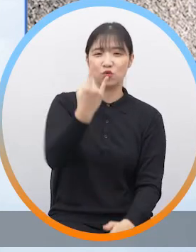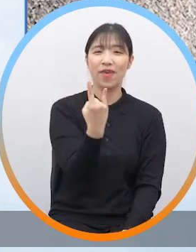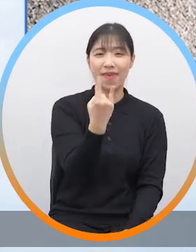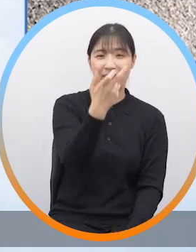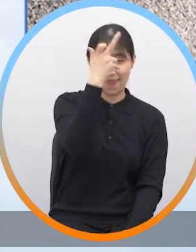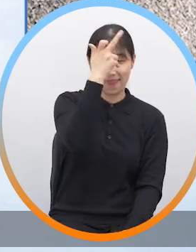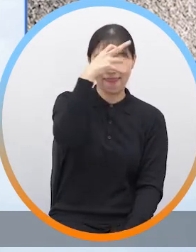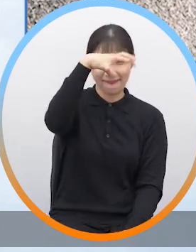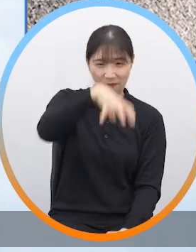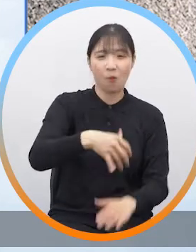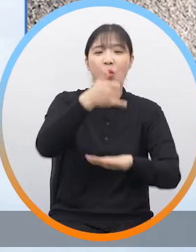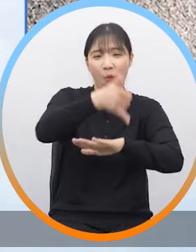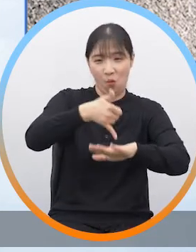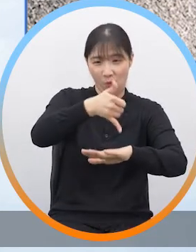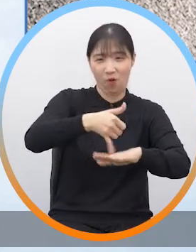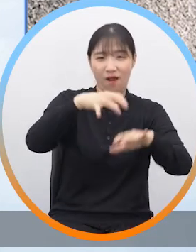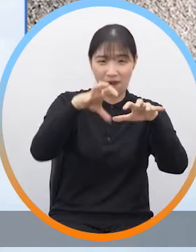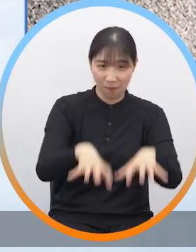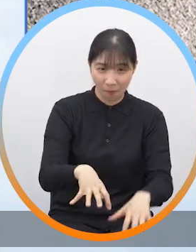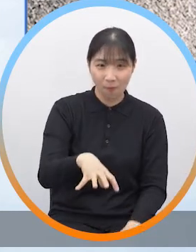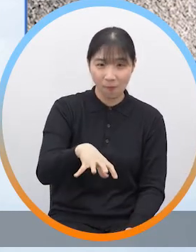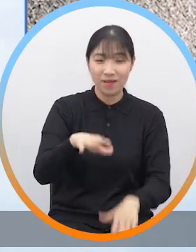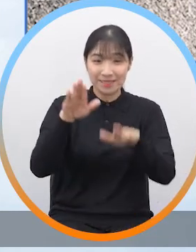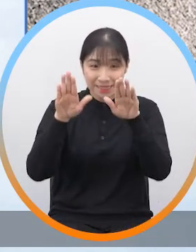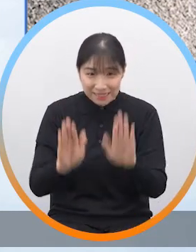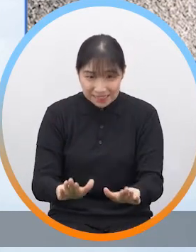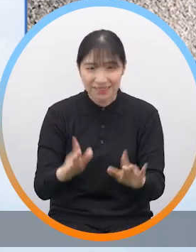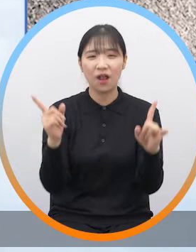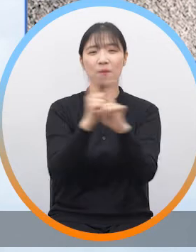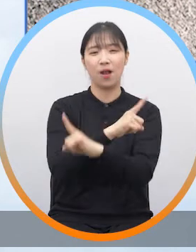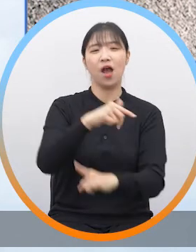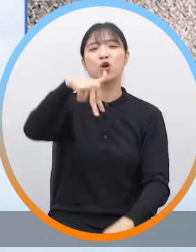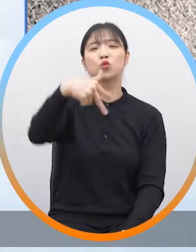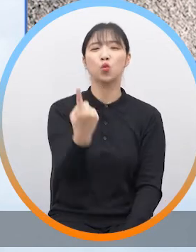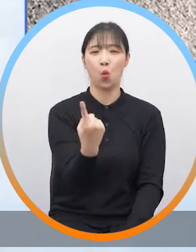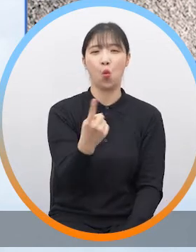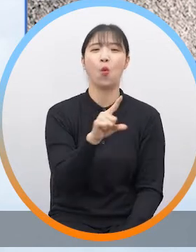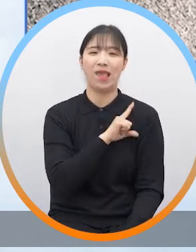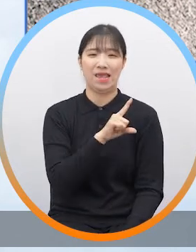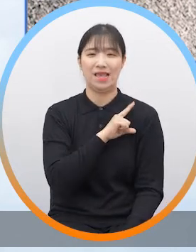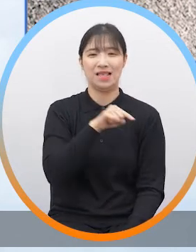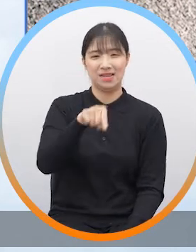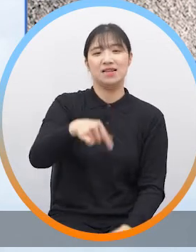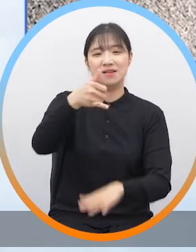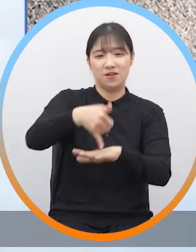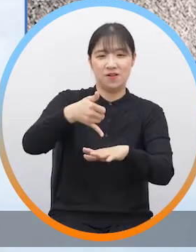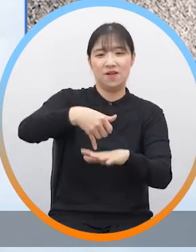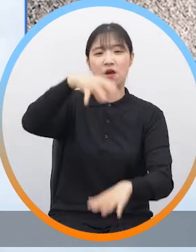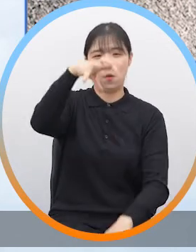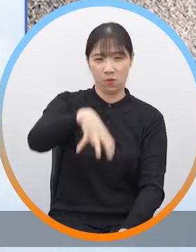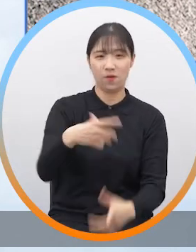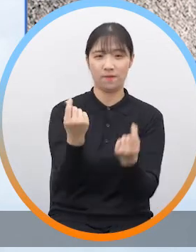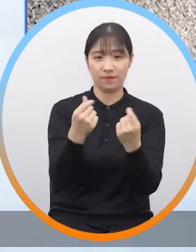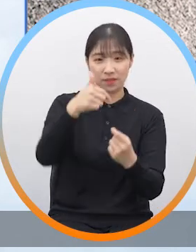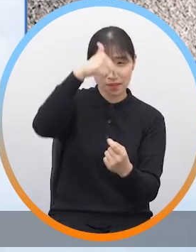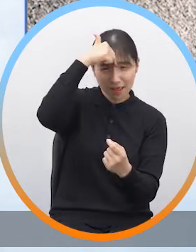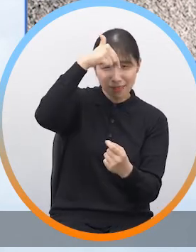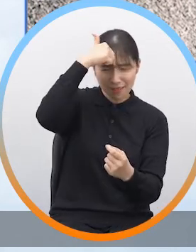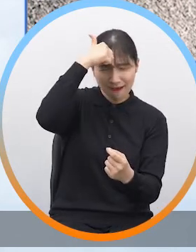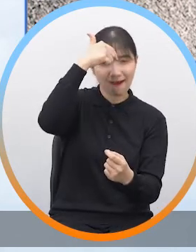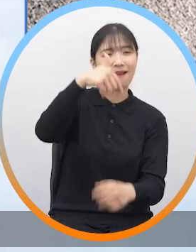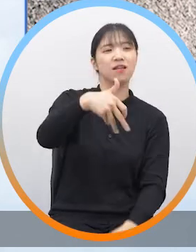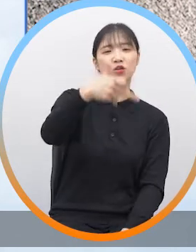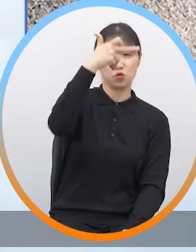농장, 장원이었고 지금은 조씨 집안의 장원이다. 바로